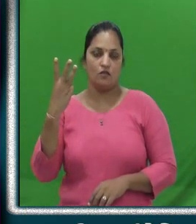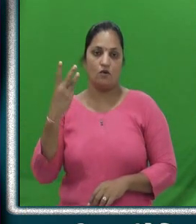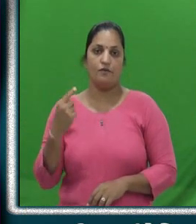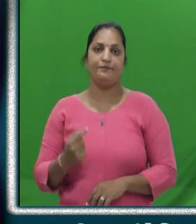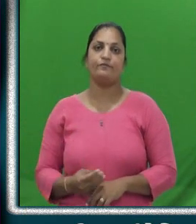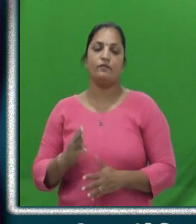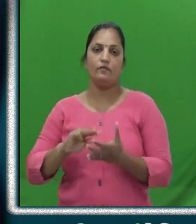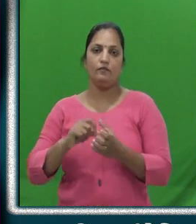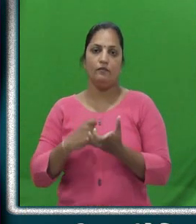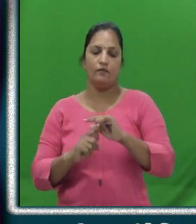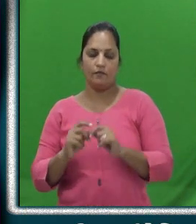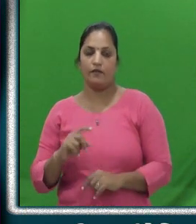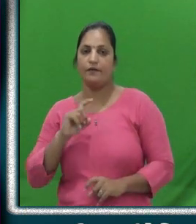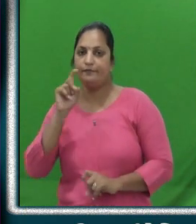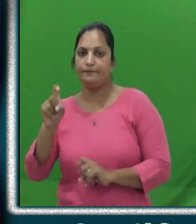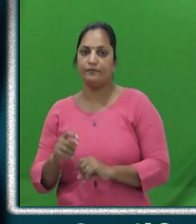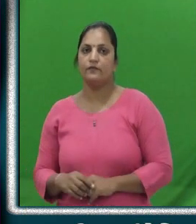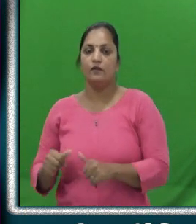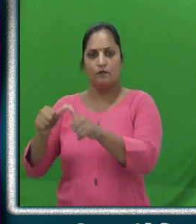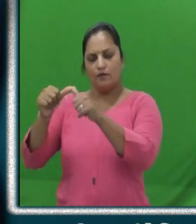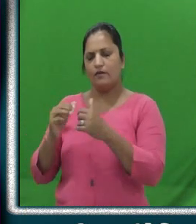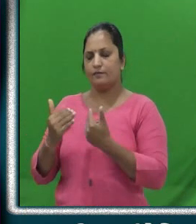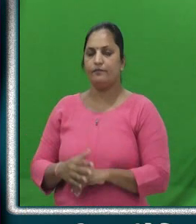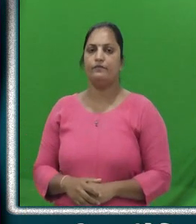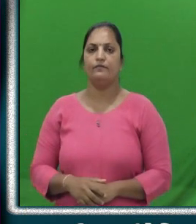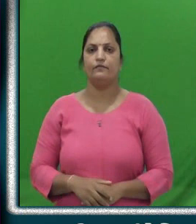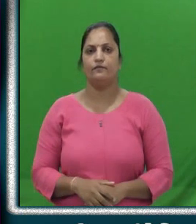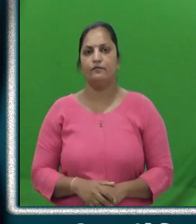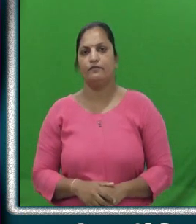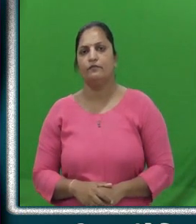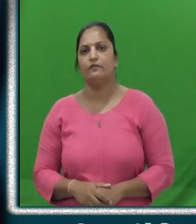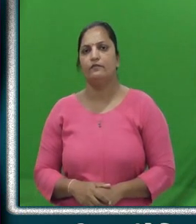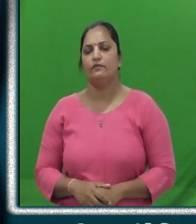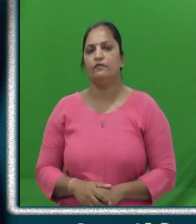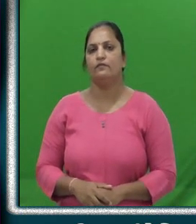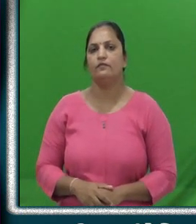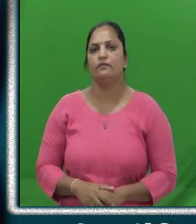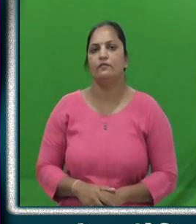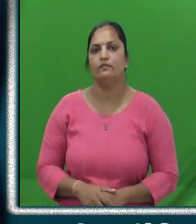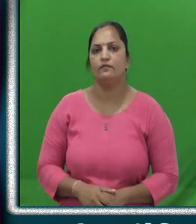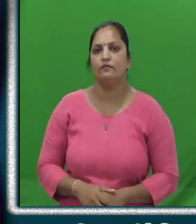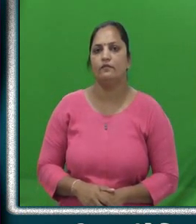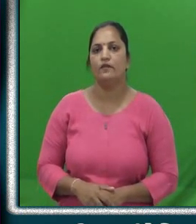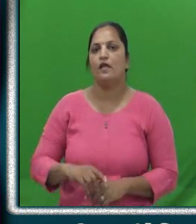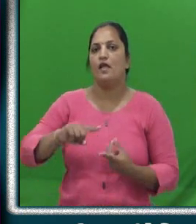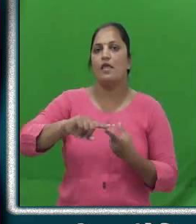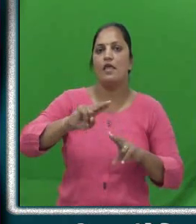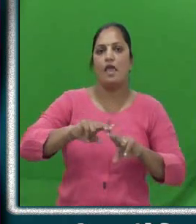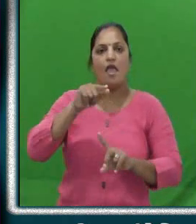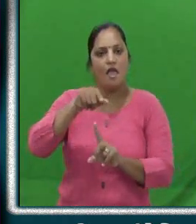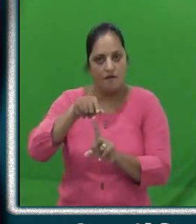ત્રણ લાઈનના પ્રશ્ન પૂછ્યા છે, અહીંયા તમે જવાબ આપી શકો. એટ વોટ એજ ડીડ અરુણ